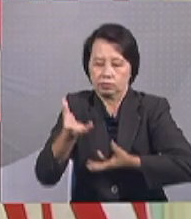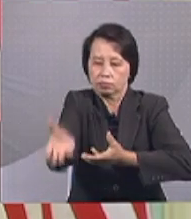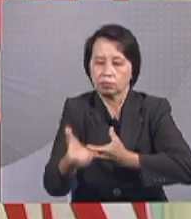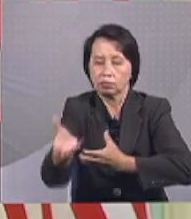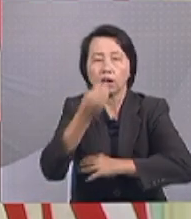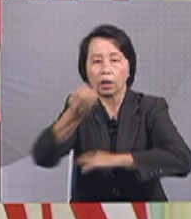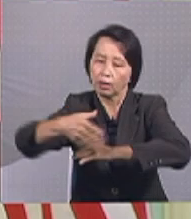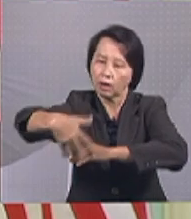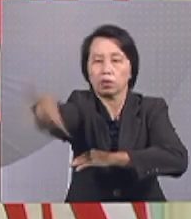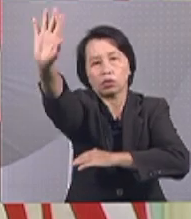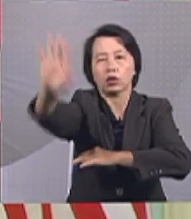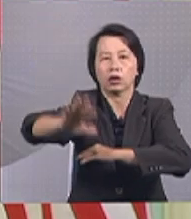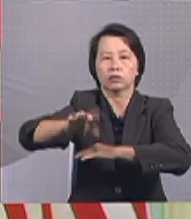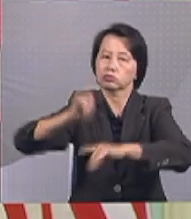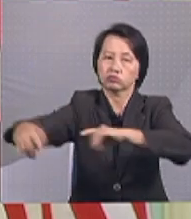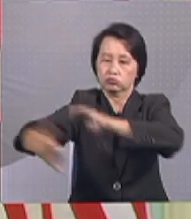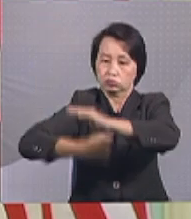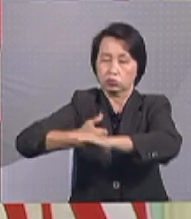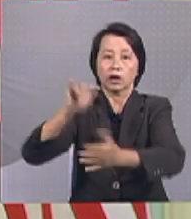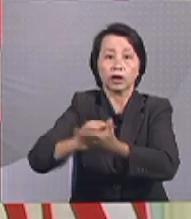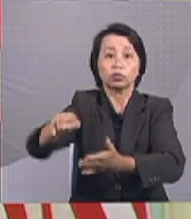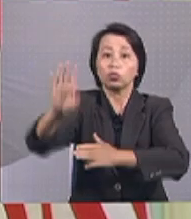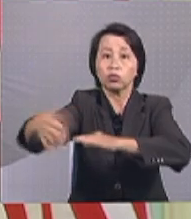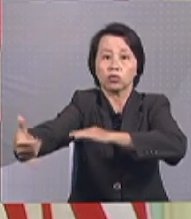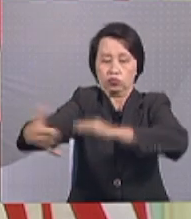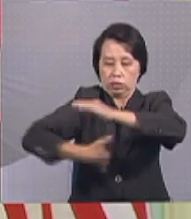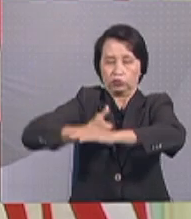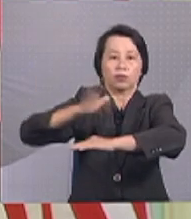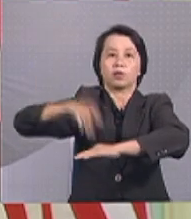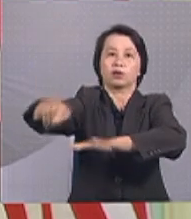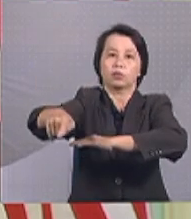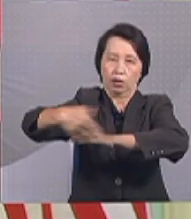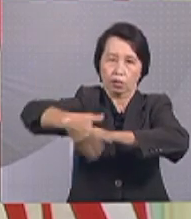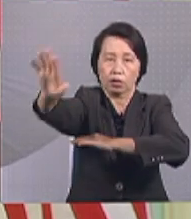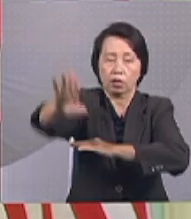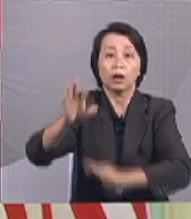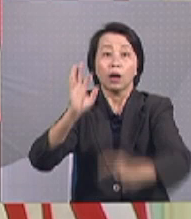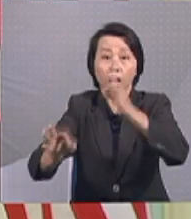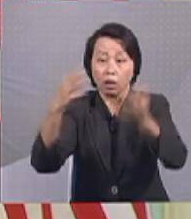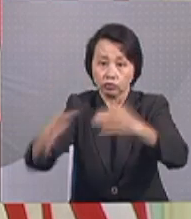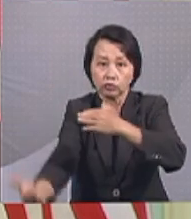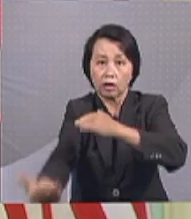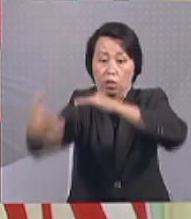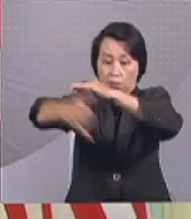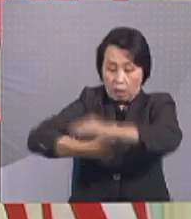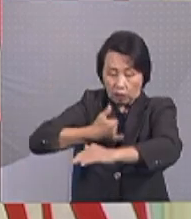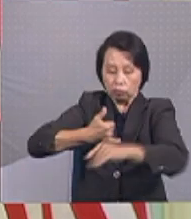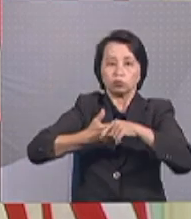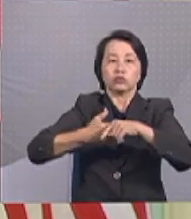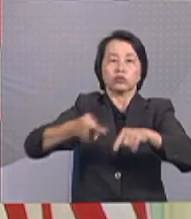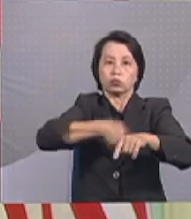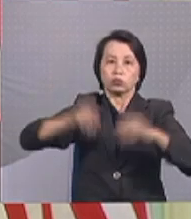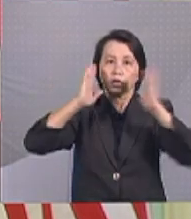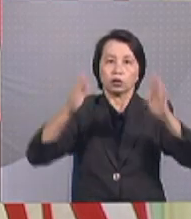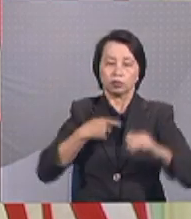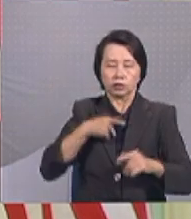keluar. Itu yang belum masuk cross sempadan kita. Yang sudah cross kesempadan, itu dah menjadi,